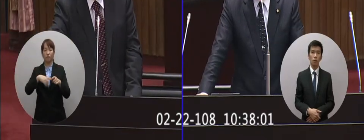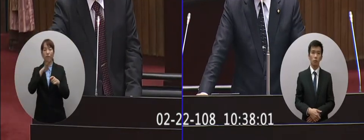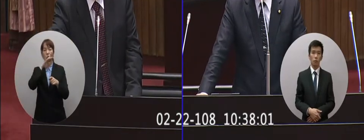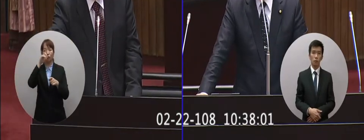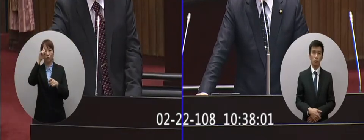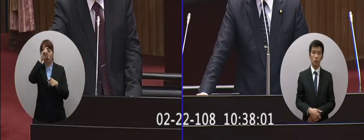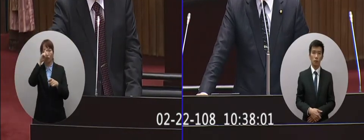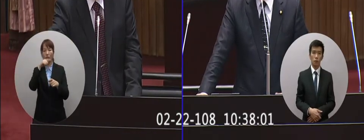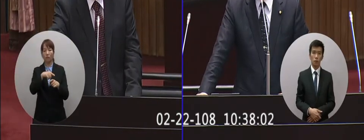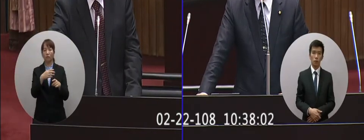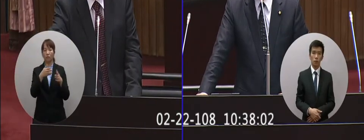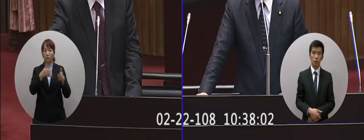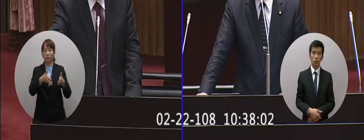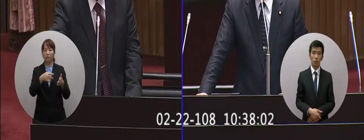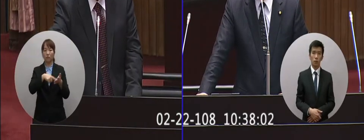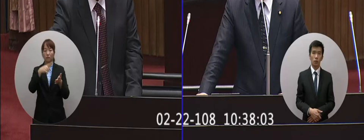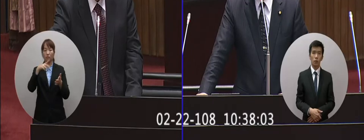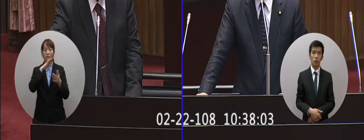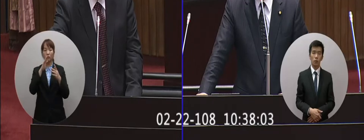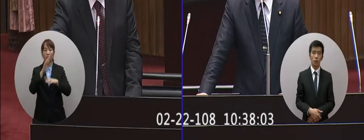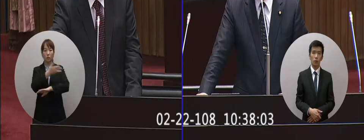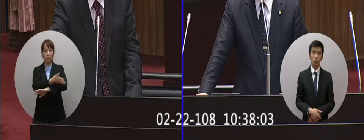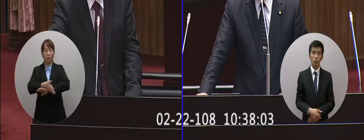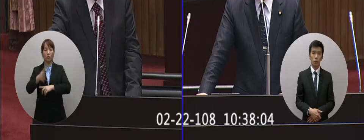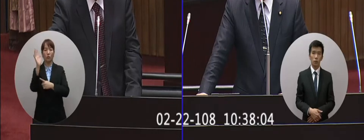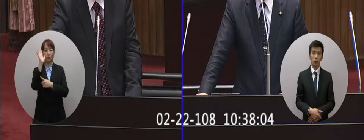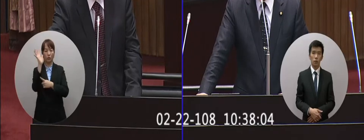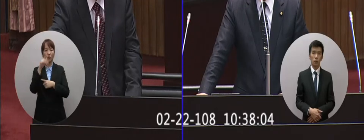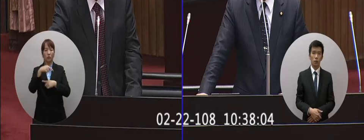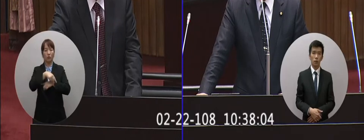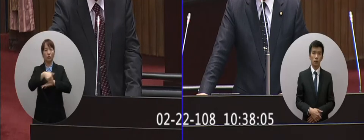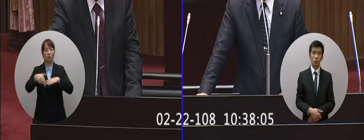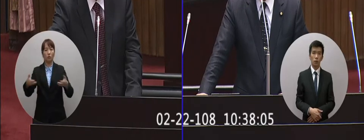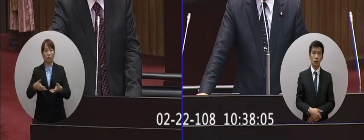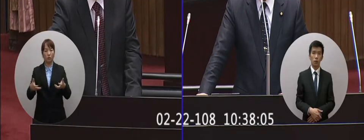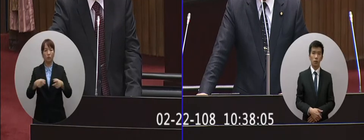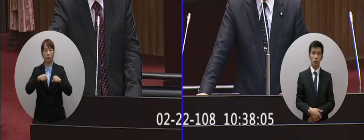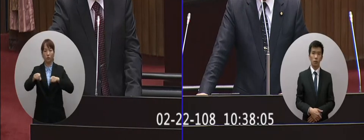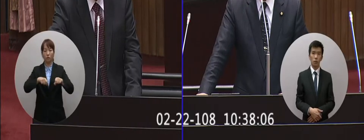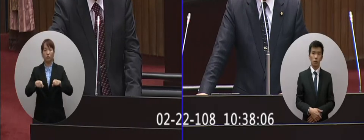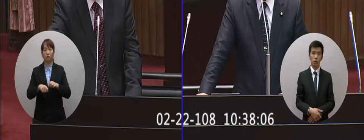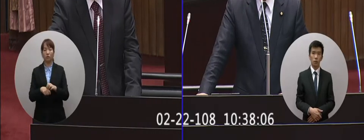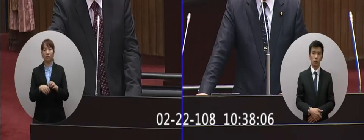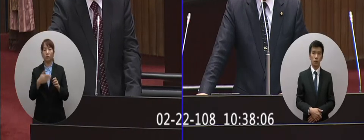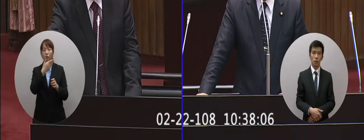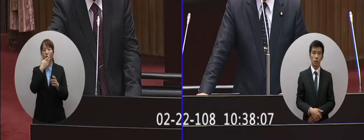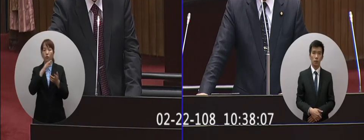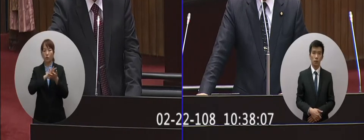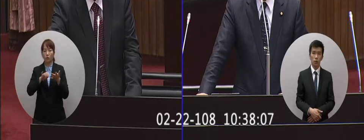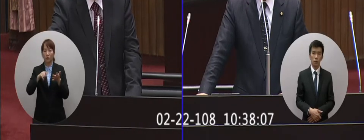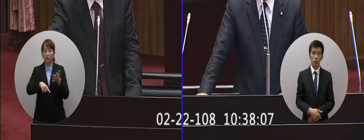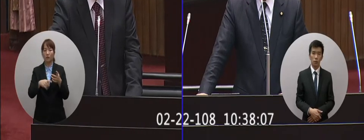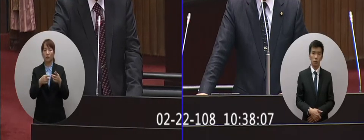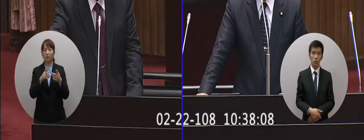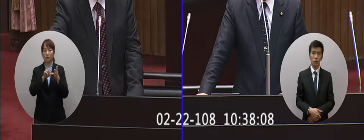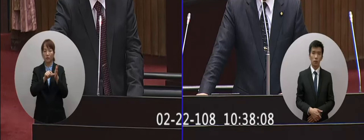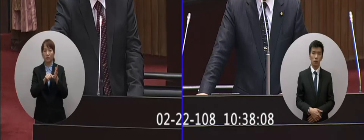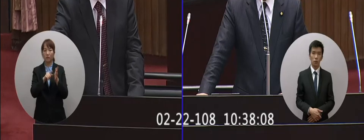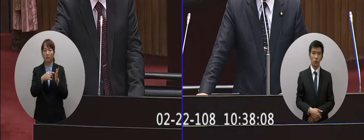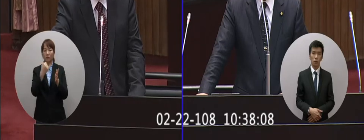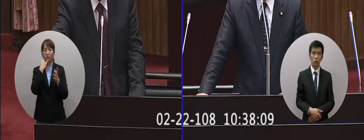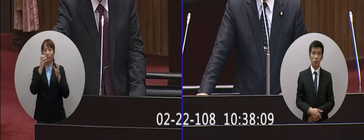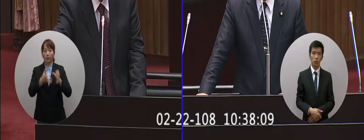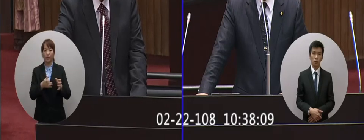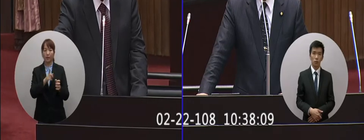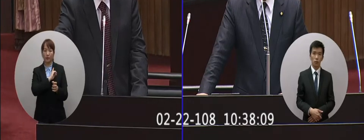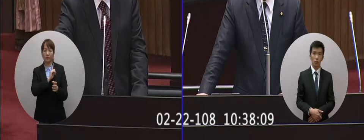待，希望这一次的离岸风电的建设开发计划，利用这一个机会，建立